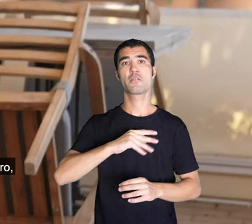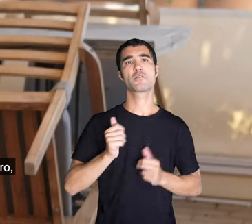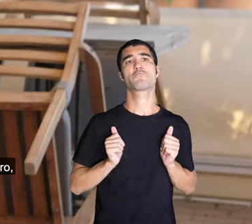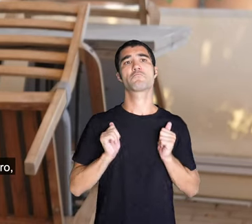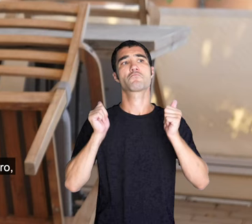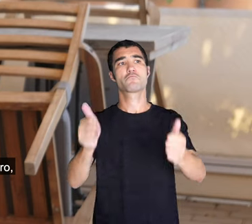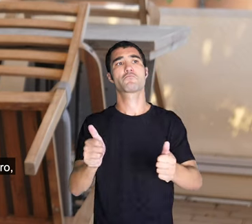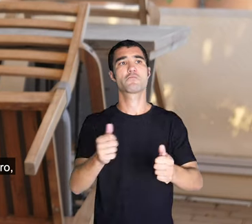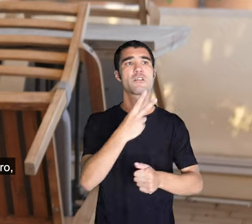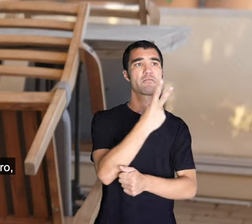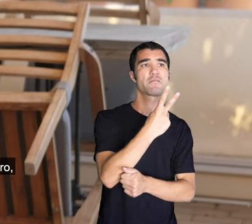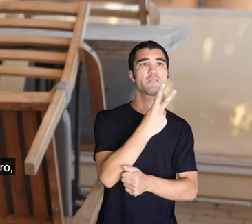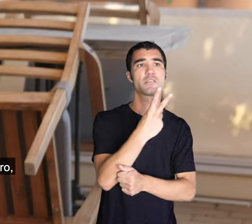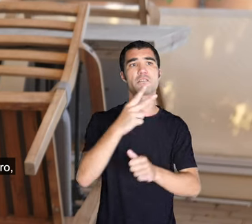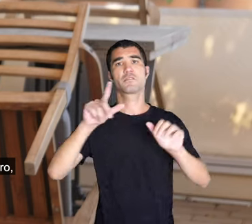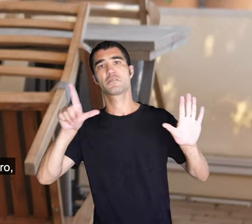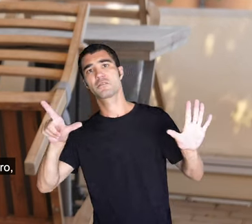27, 28, 29,